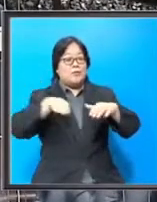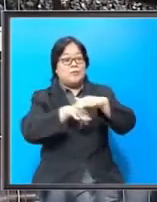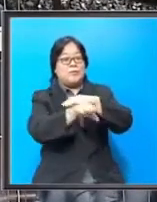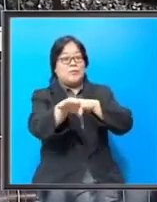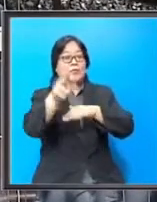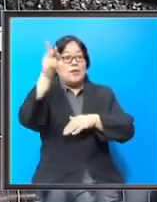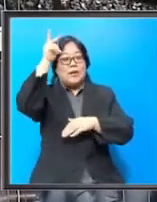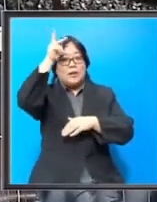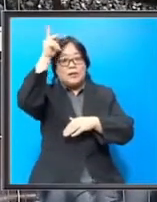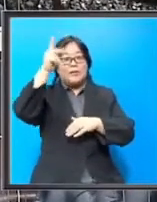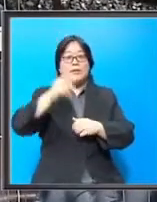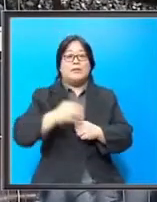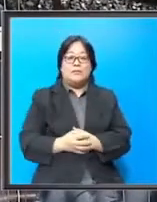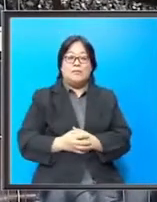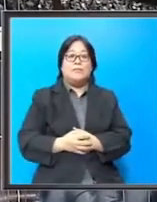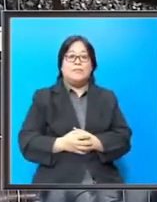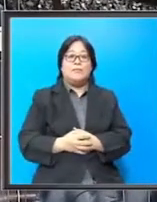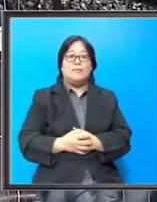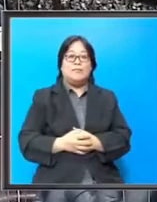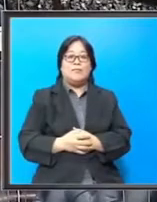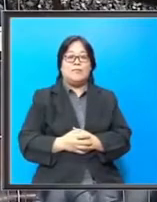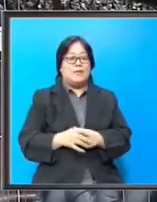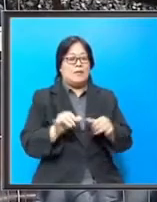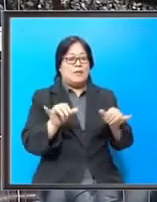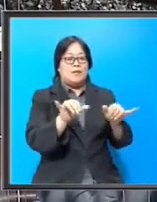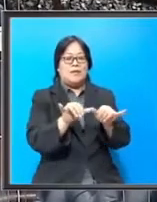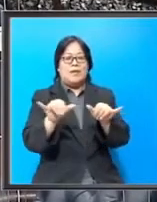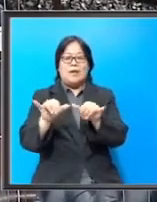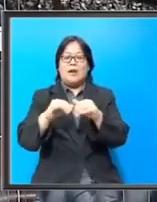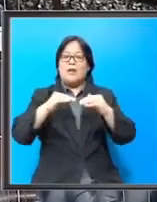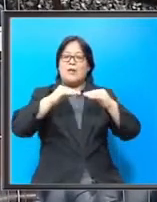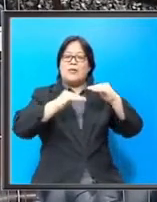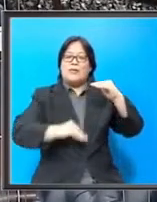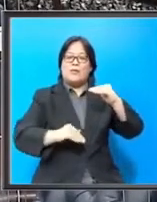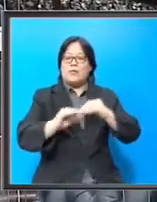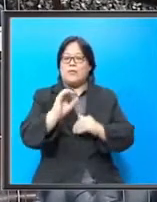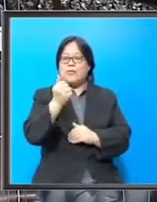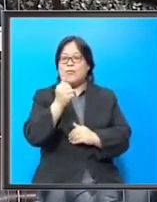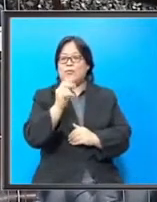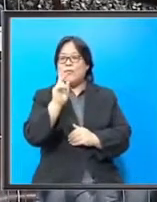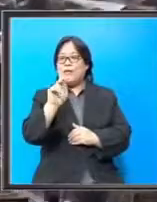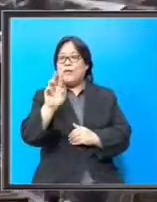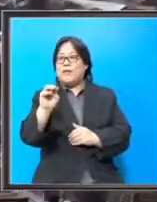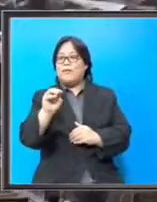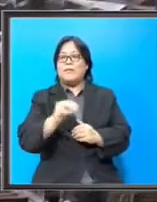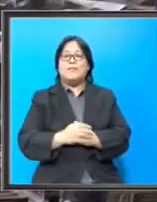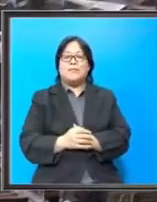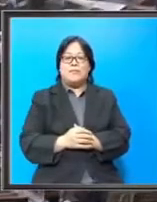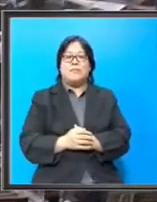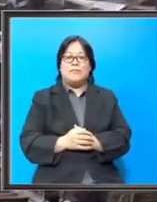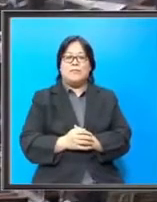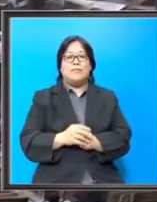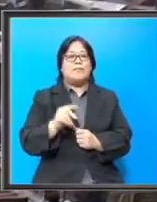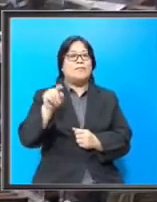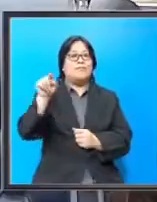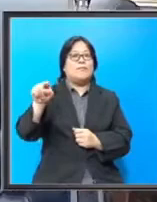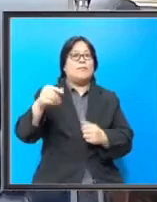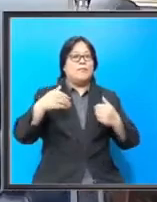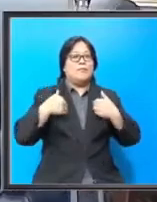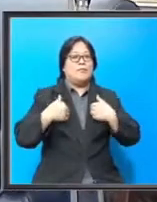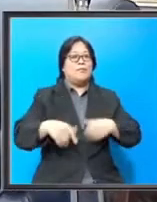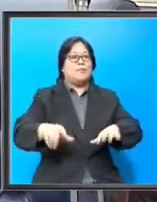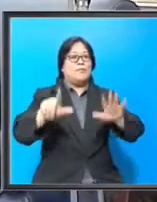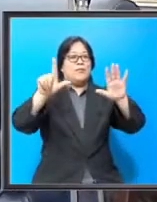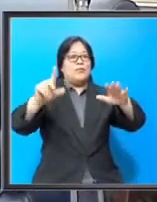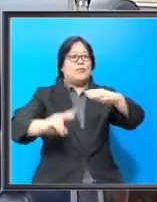negeri Kelantan dalam jarak kurang daripada 10 km di sana ada